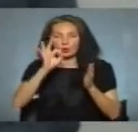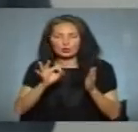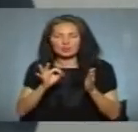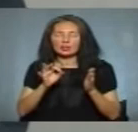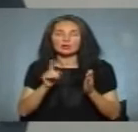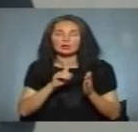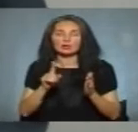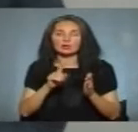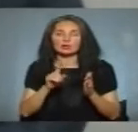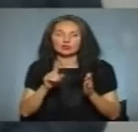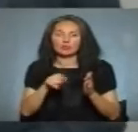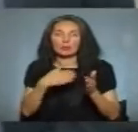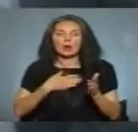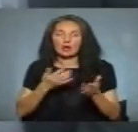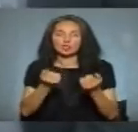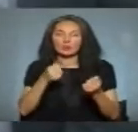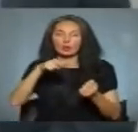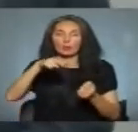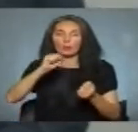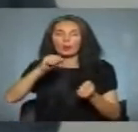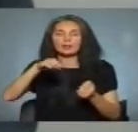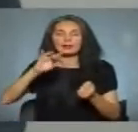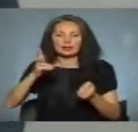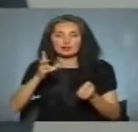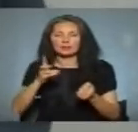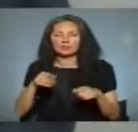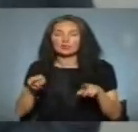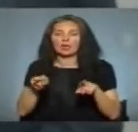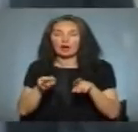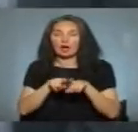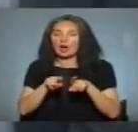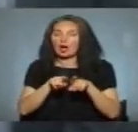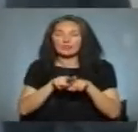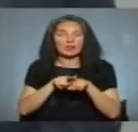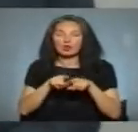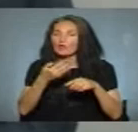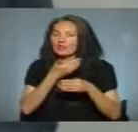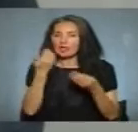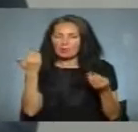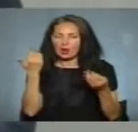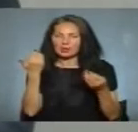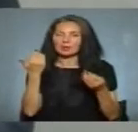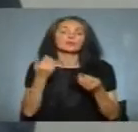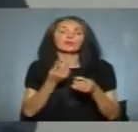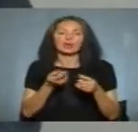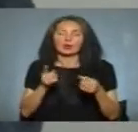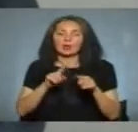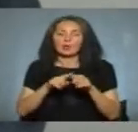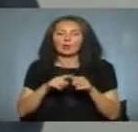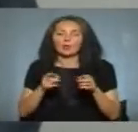ймовірності патентування, отримання патенту. Аналогів немає, аналогів по економічності, ефективності, легкості,